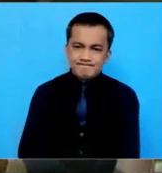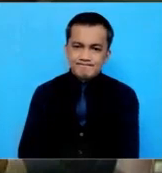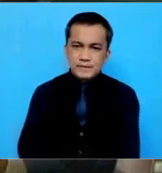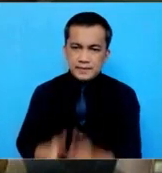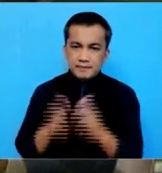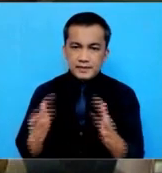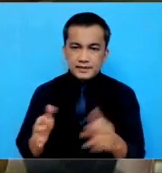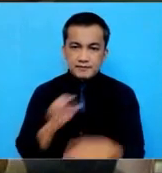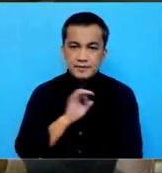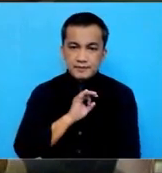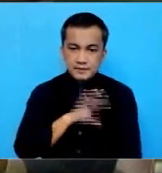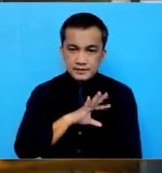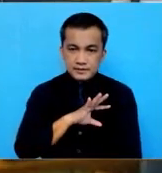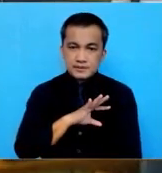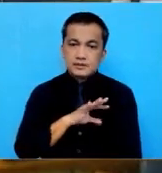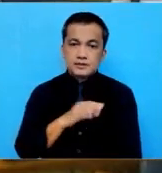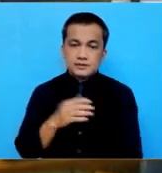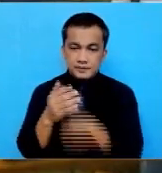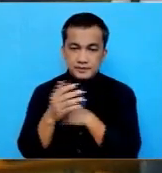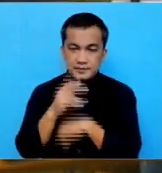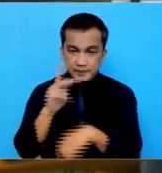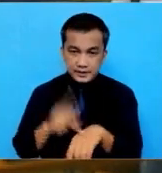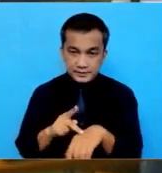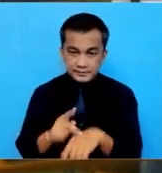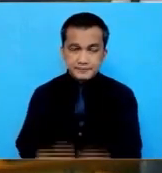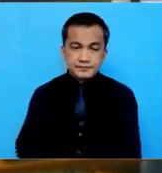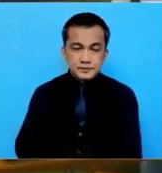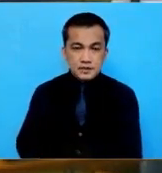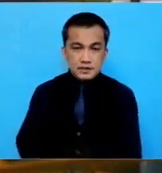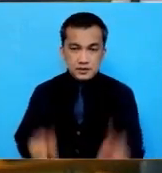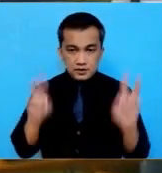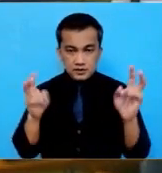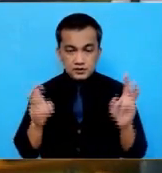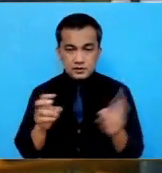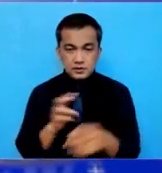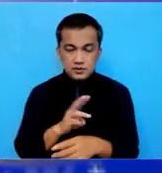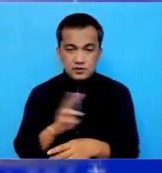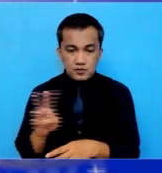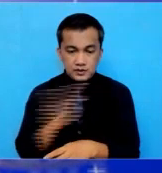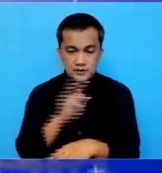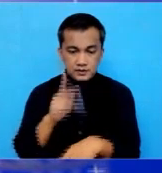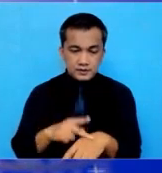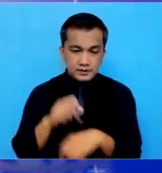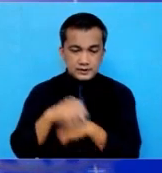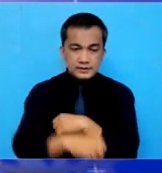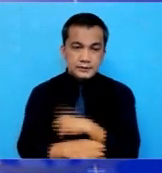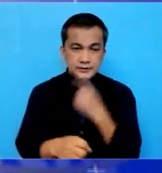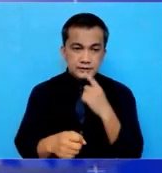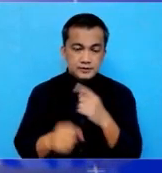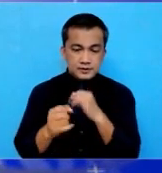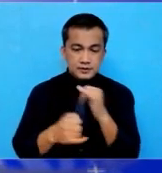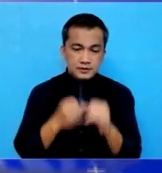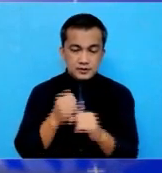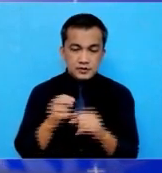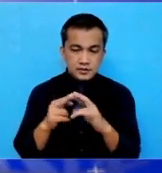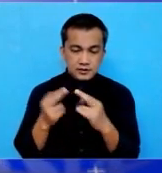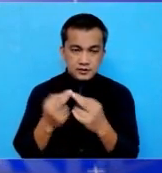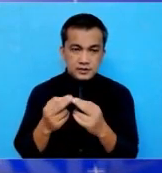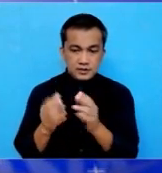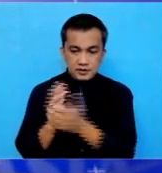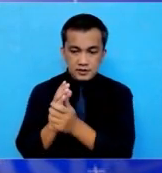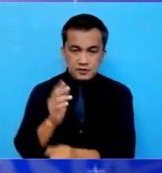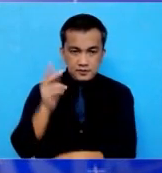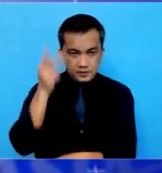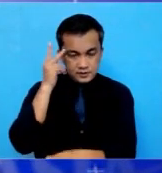magiging benepisyo nito sa ating bansa, lalo na sa usapin sa West Philippine Sea. Ayon sa international relations expert at